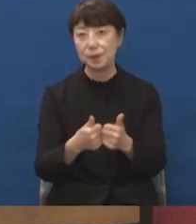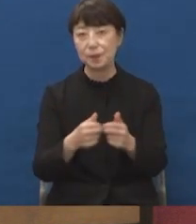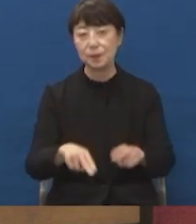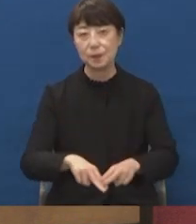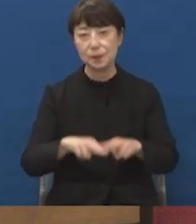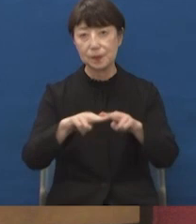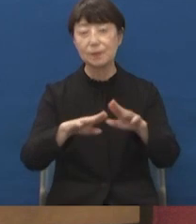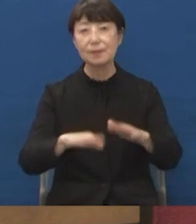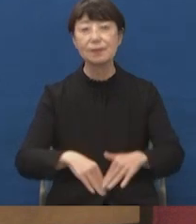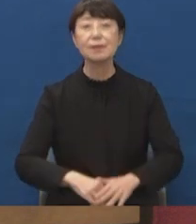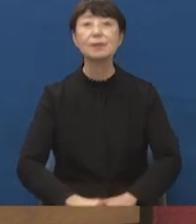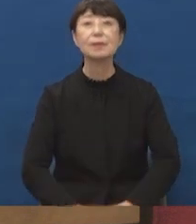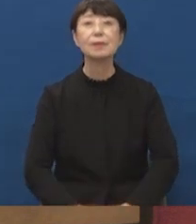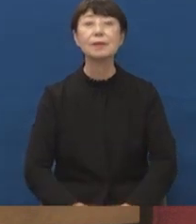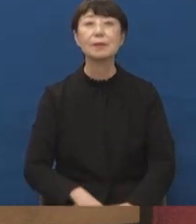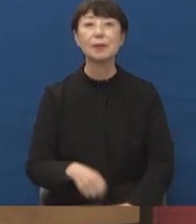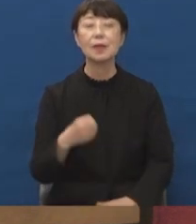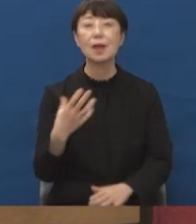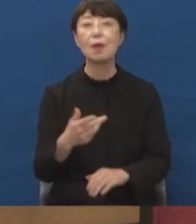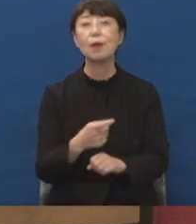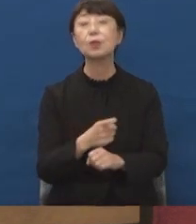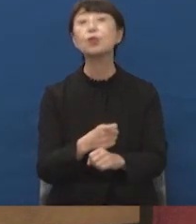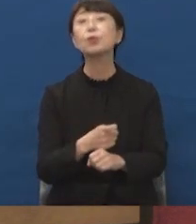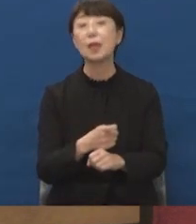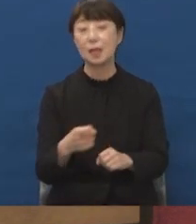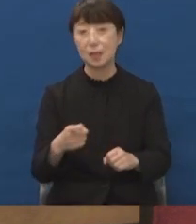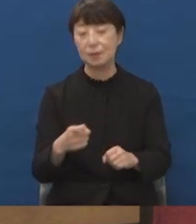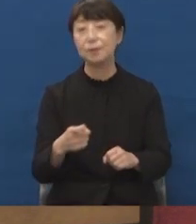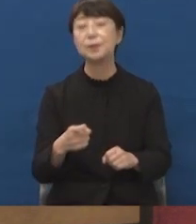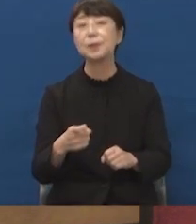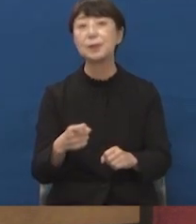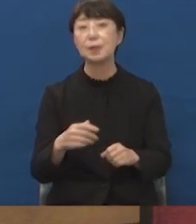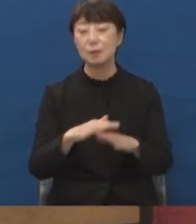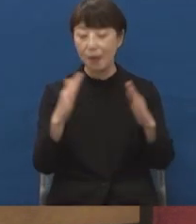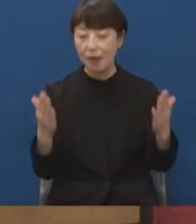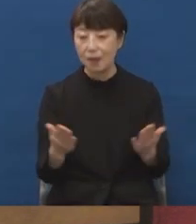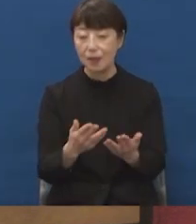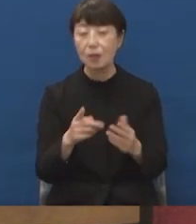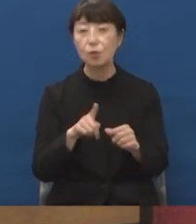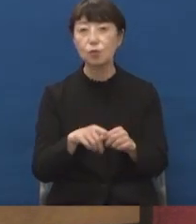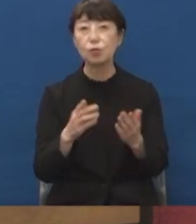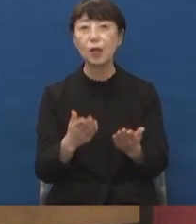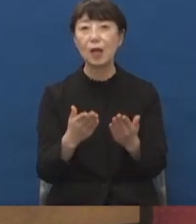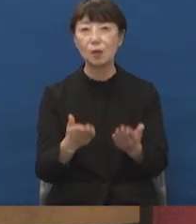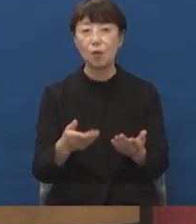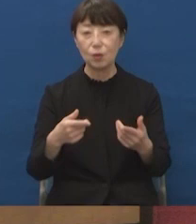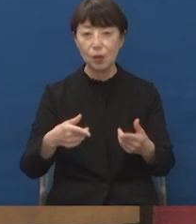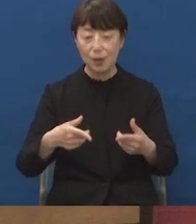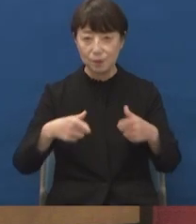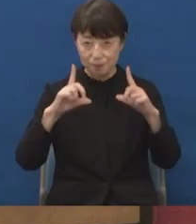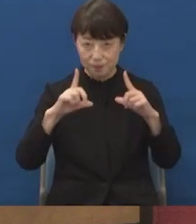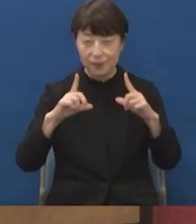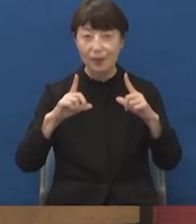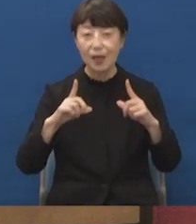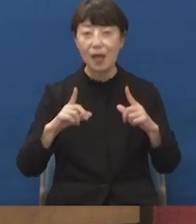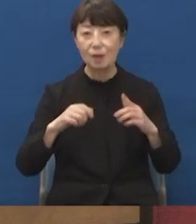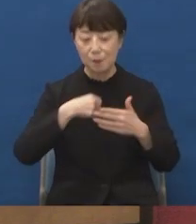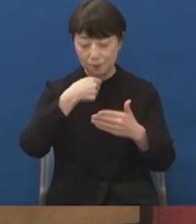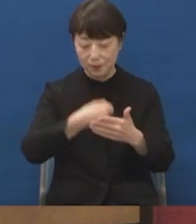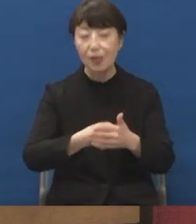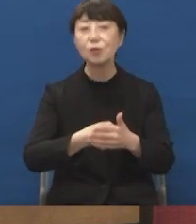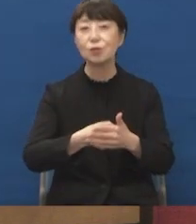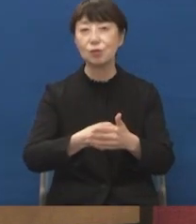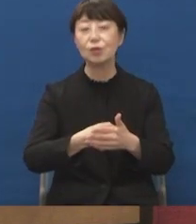ました。令和10年度にすべての中学校で実施するというスケジュールは厳守せねばなりませんが、